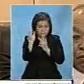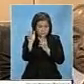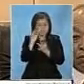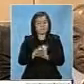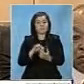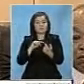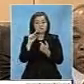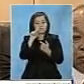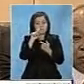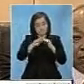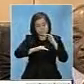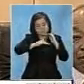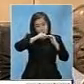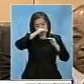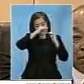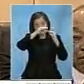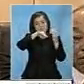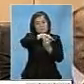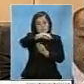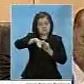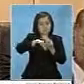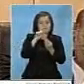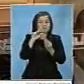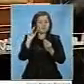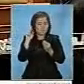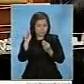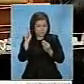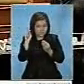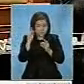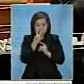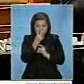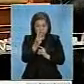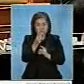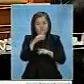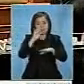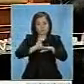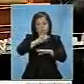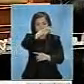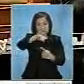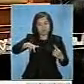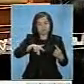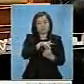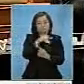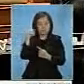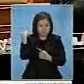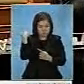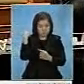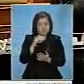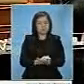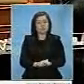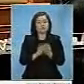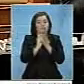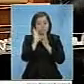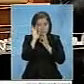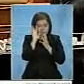การเจริญเติบโตโดยคำนึงถึงสิ่งแวดล้อมและยุทธศาสตร์ที่4ก็คือการทำง